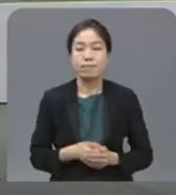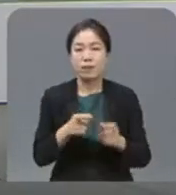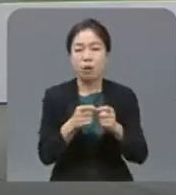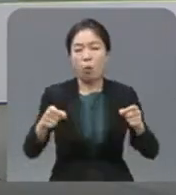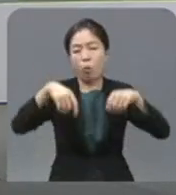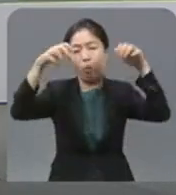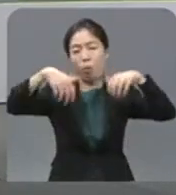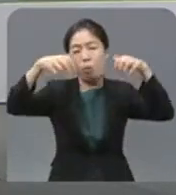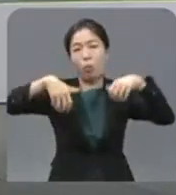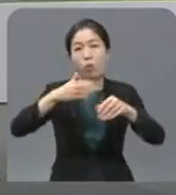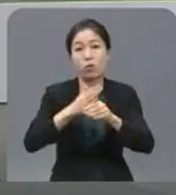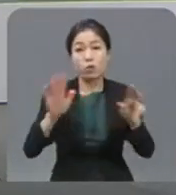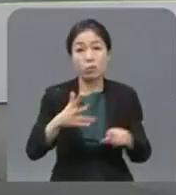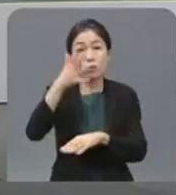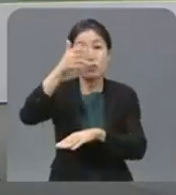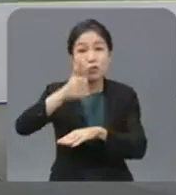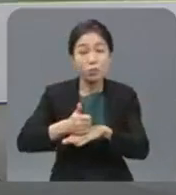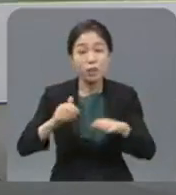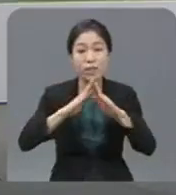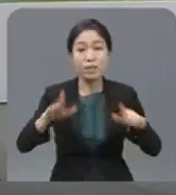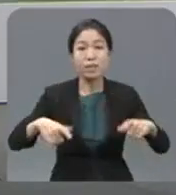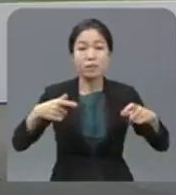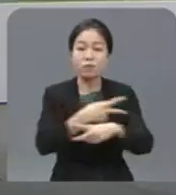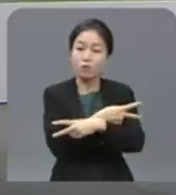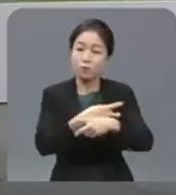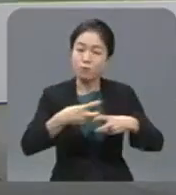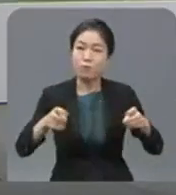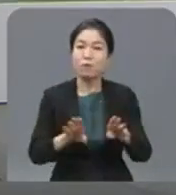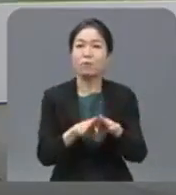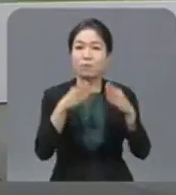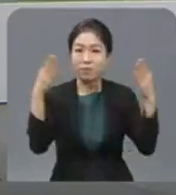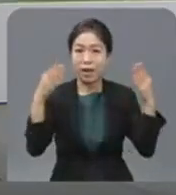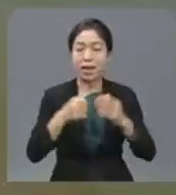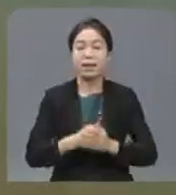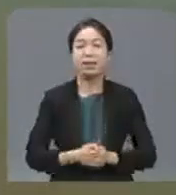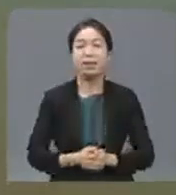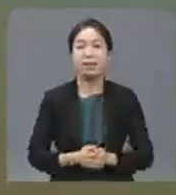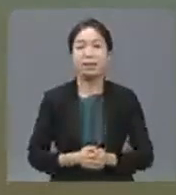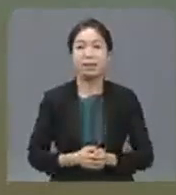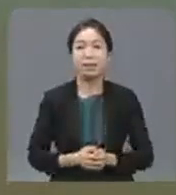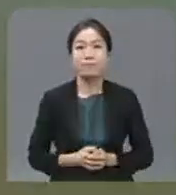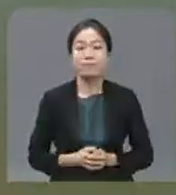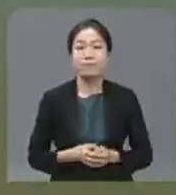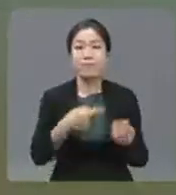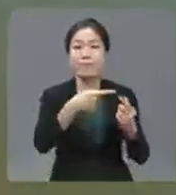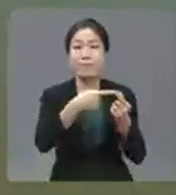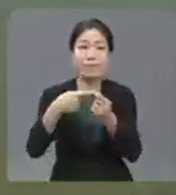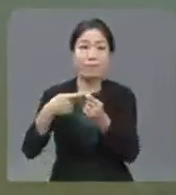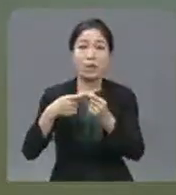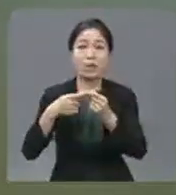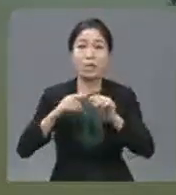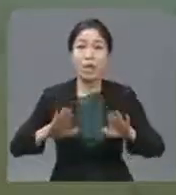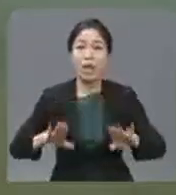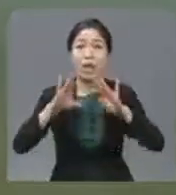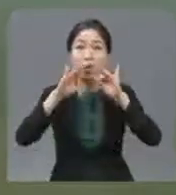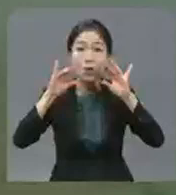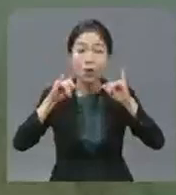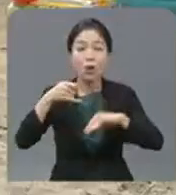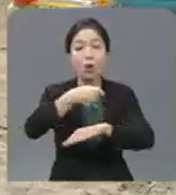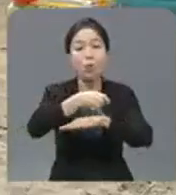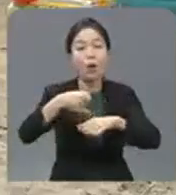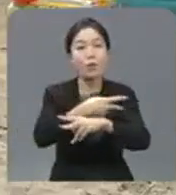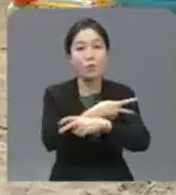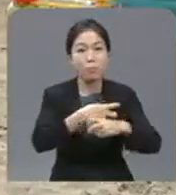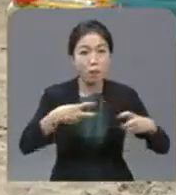장마가 이어지고 있지만 이번 주말엔 전남지역 해수욕장이 문을 엽니다 먼저 이번 주 토요일에는 완도